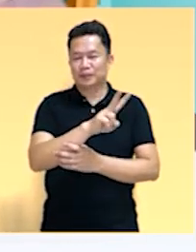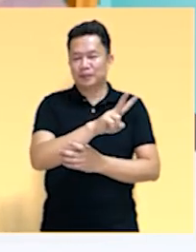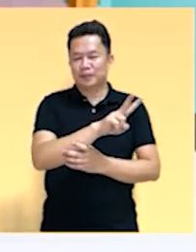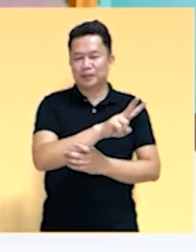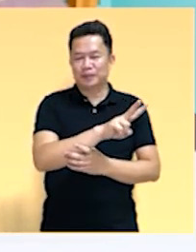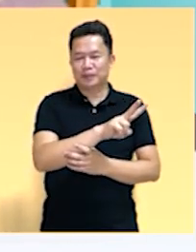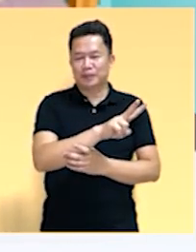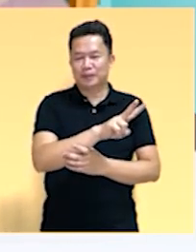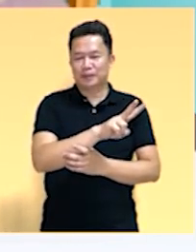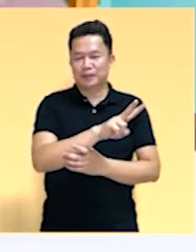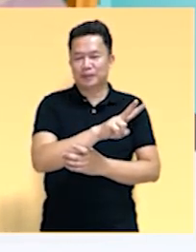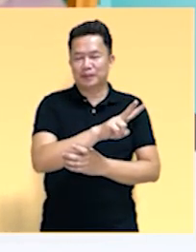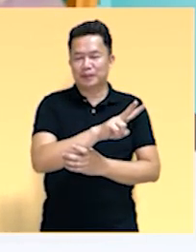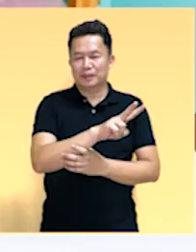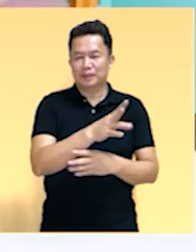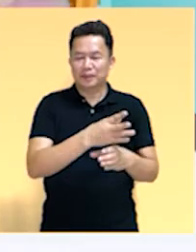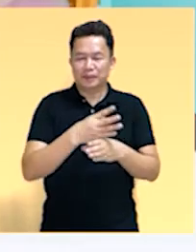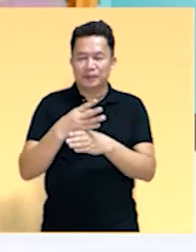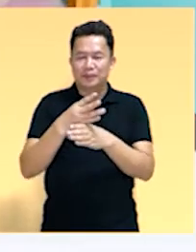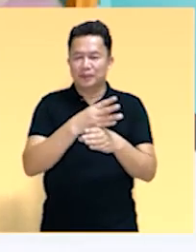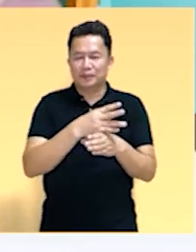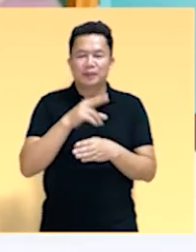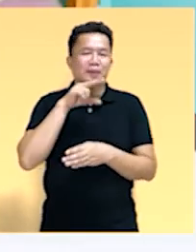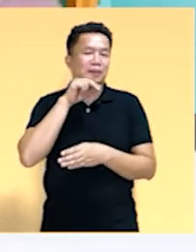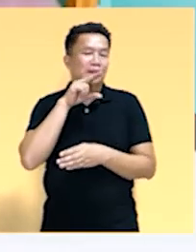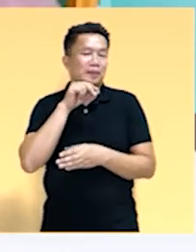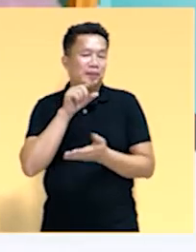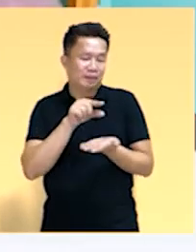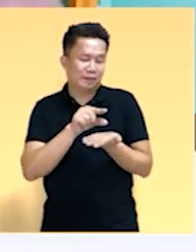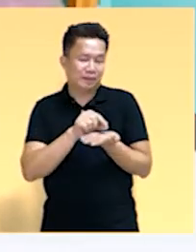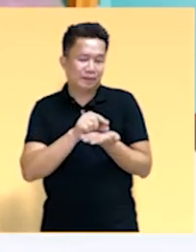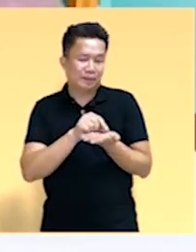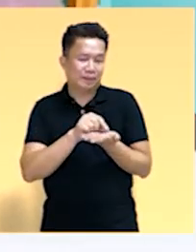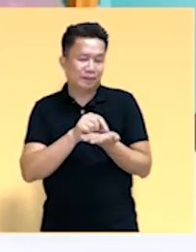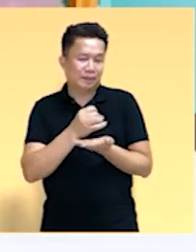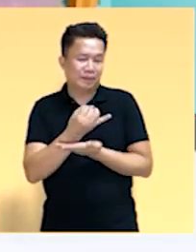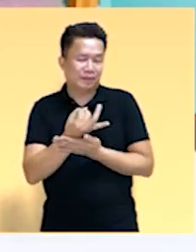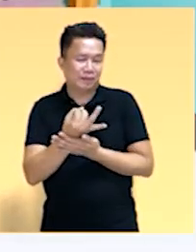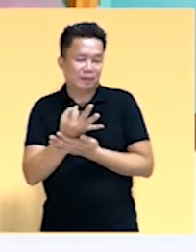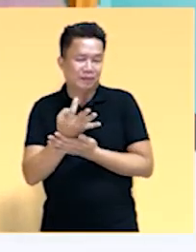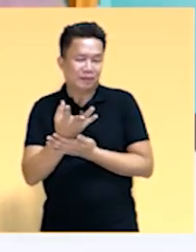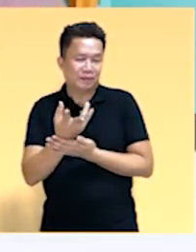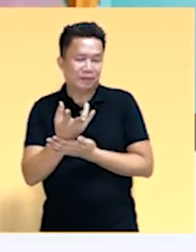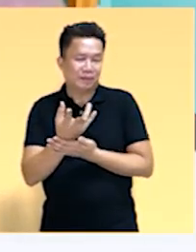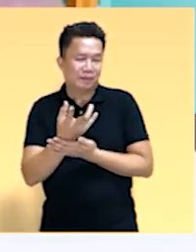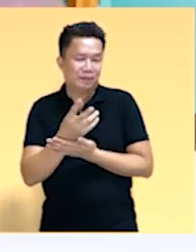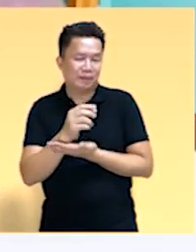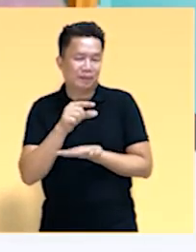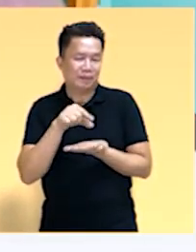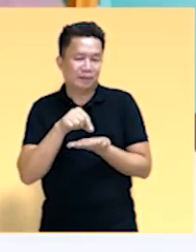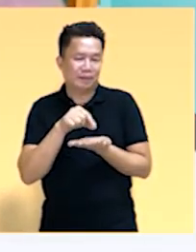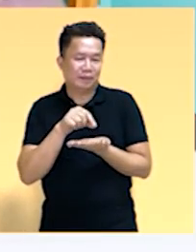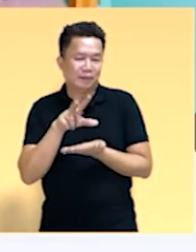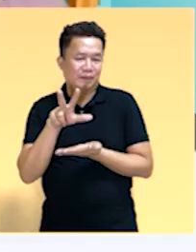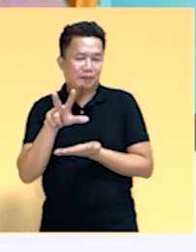5,432 na mga alagang pato at manok. Kung ang bilang ng mga manok ay